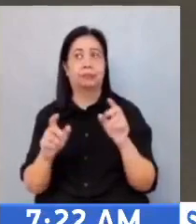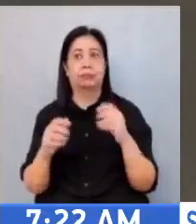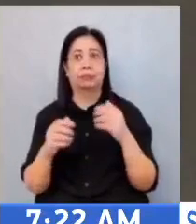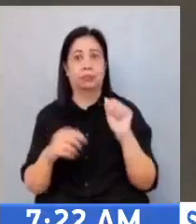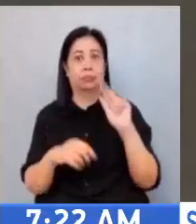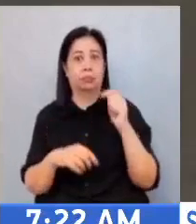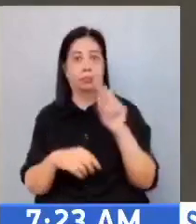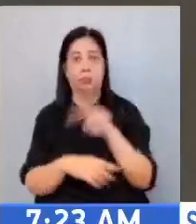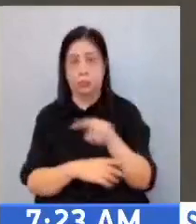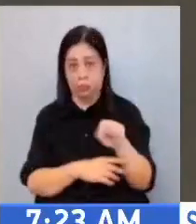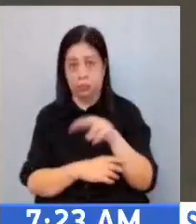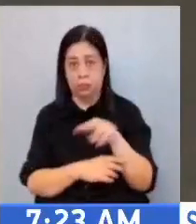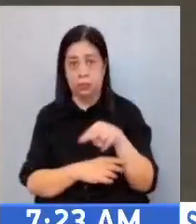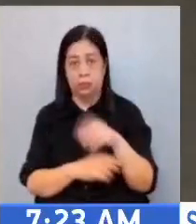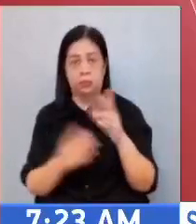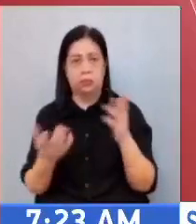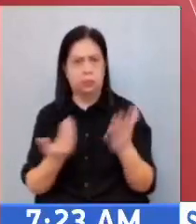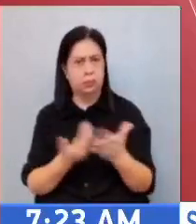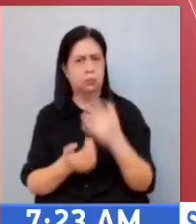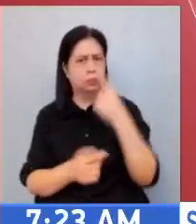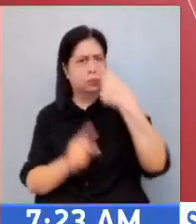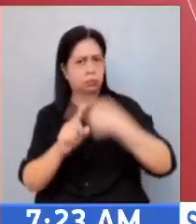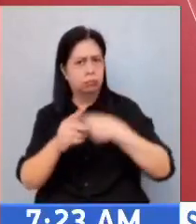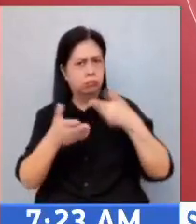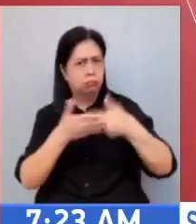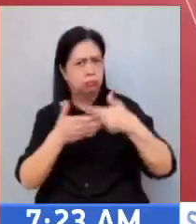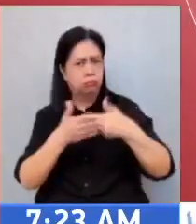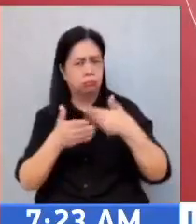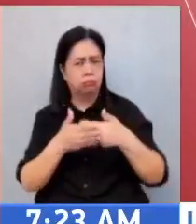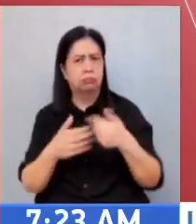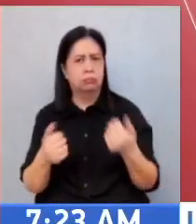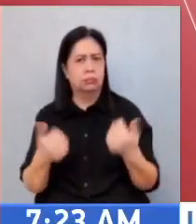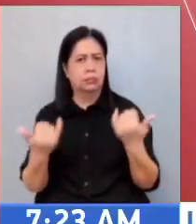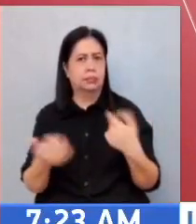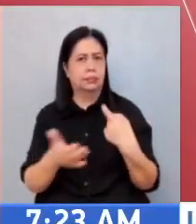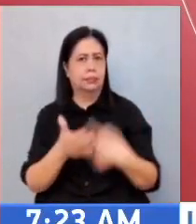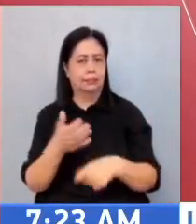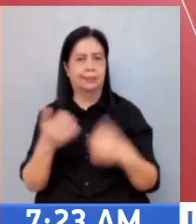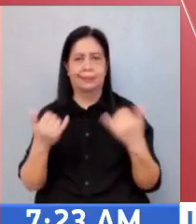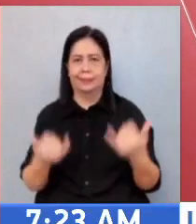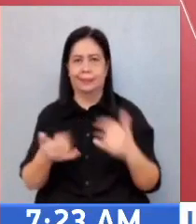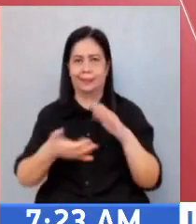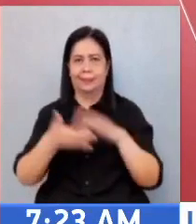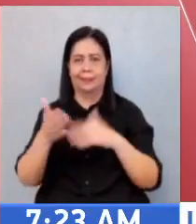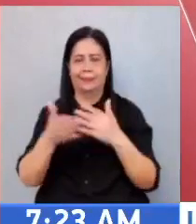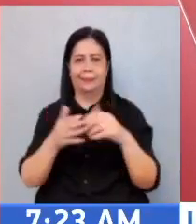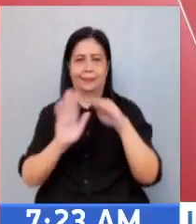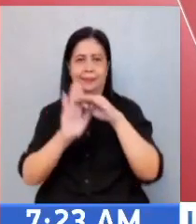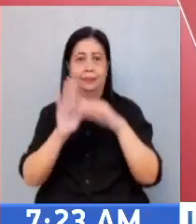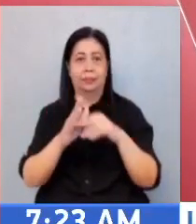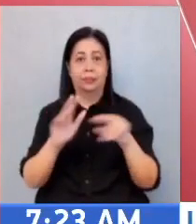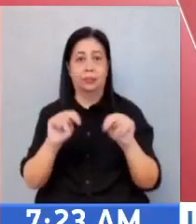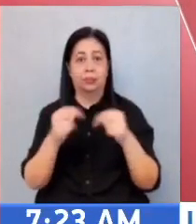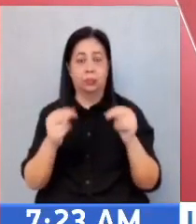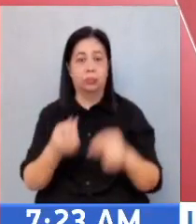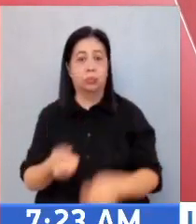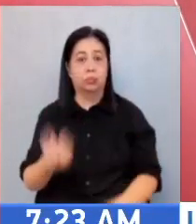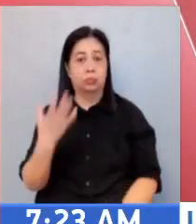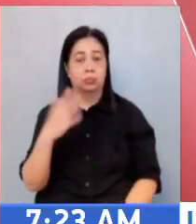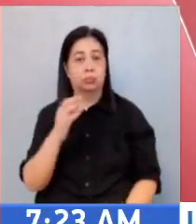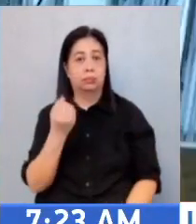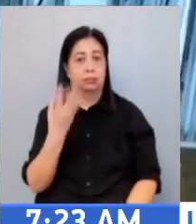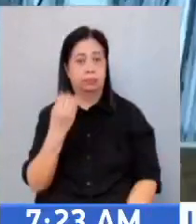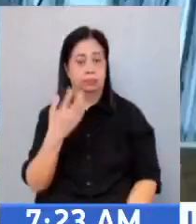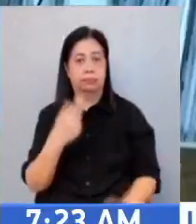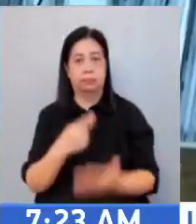22, halos isang buwan na lamang. Ito po yung kasalukuyang presyo ngayon ng mga bilihin dito. Yung notebook ko, mabibili sa 15 pesos bawat piraso